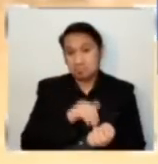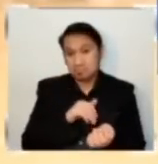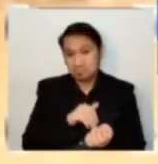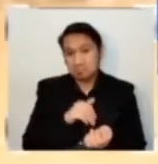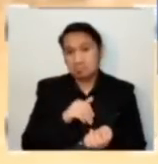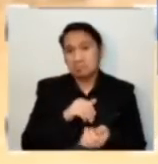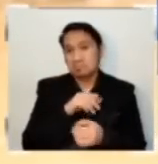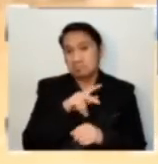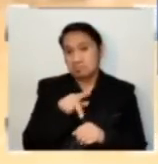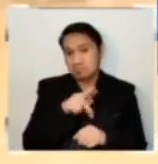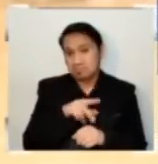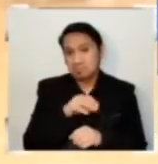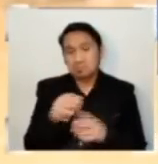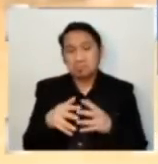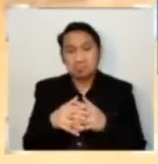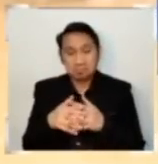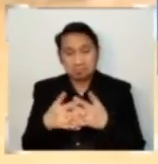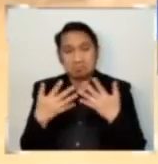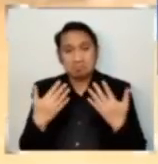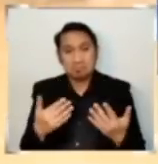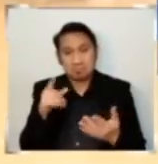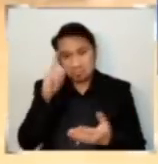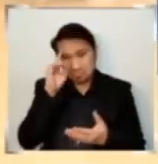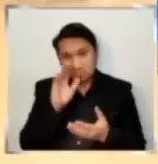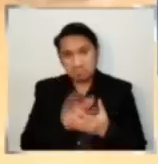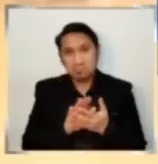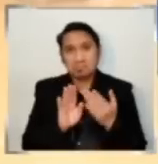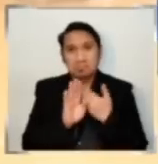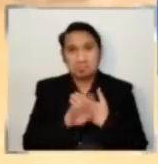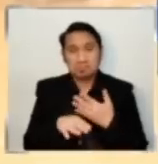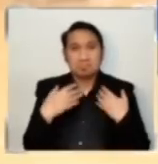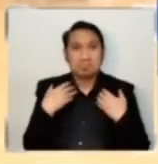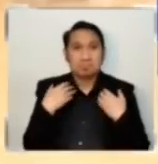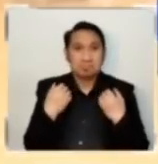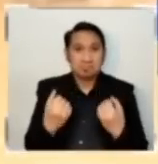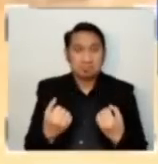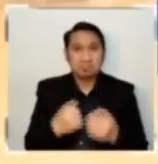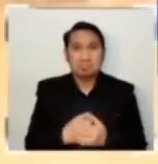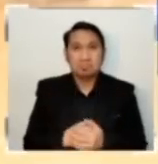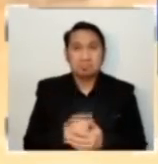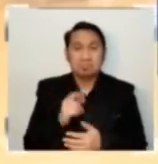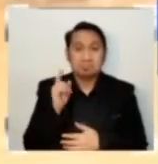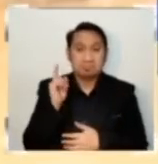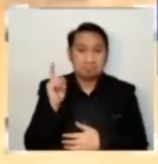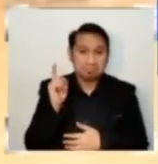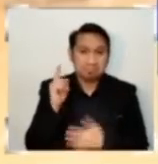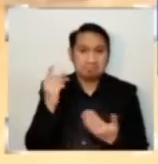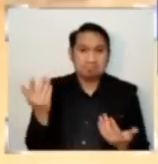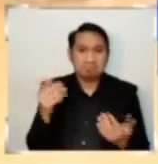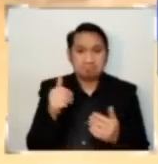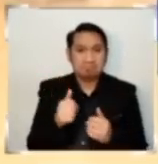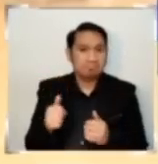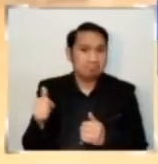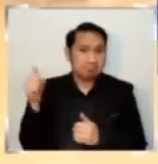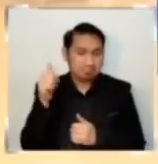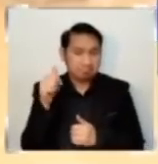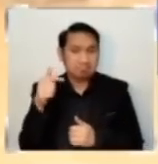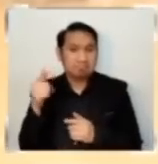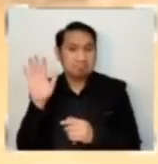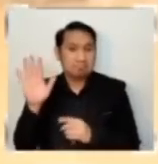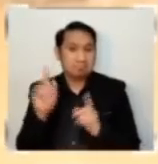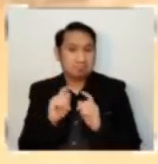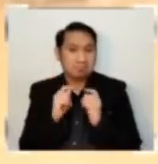raw siyang makakabalik pa siya ng malakas. Bukod sa pagiging tinyente ng Barangay Ginebra, naging bahagi ng Gilas Pilipinas si